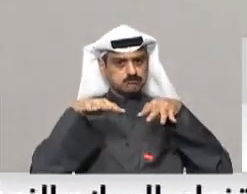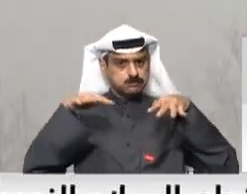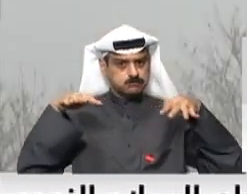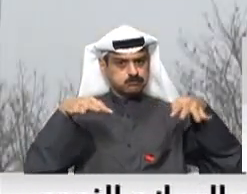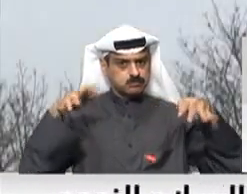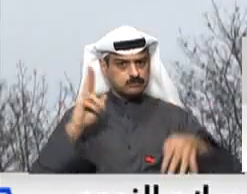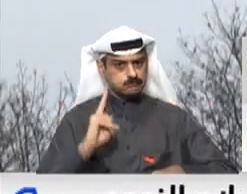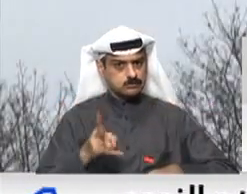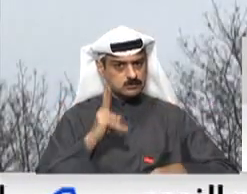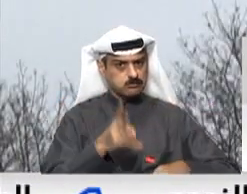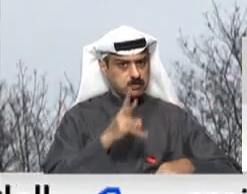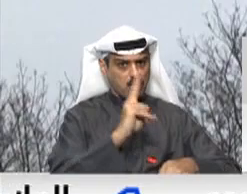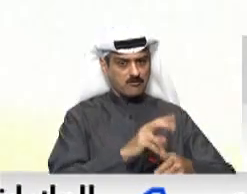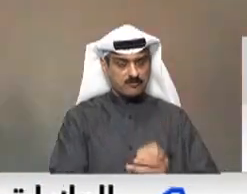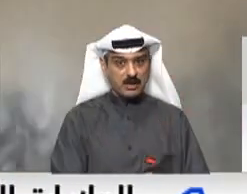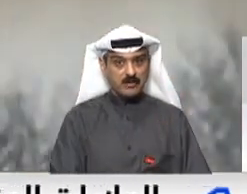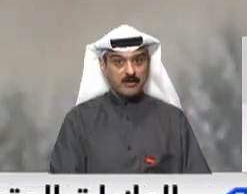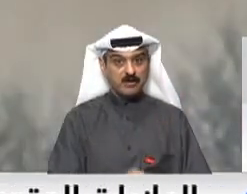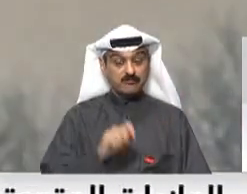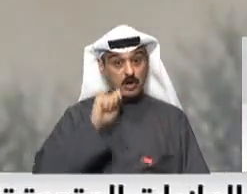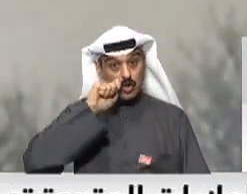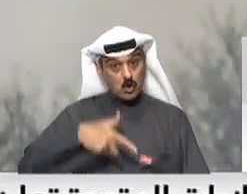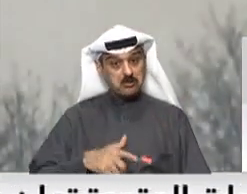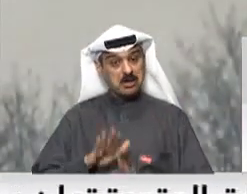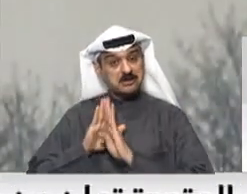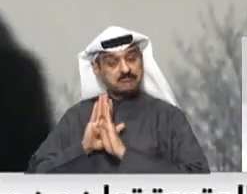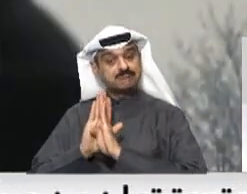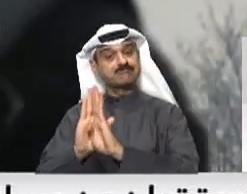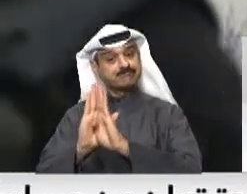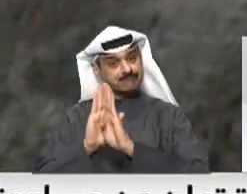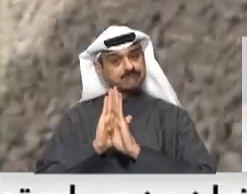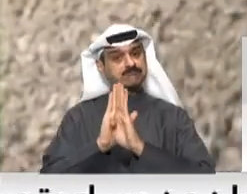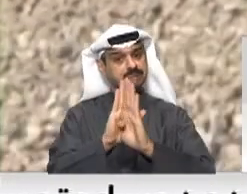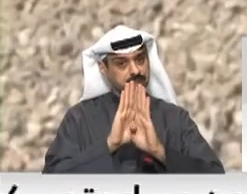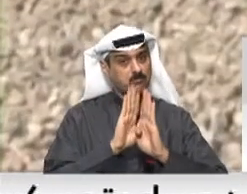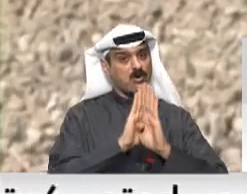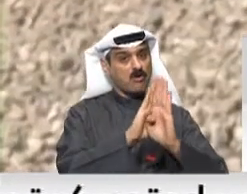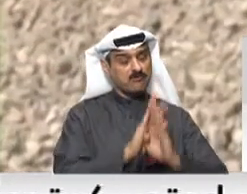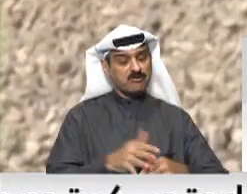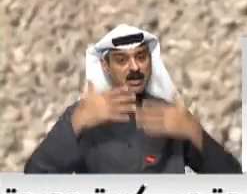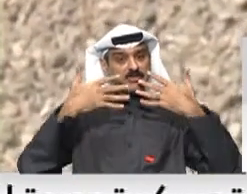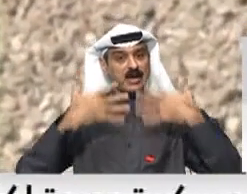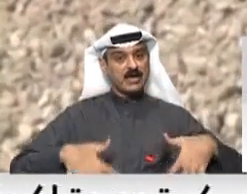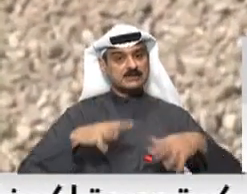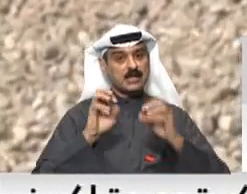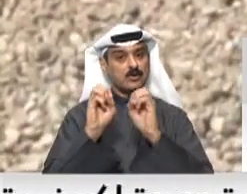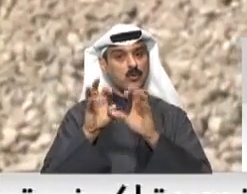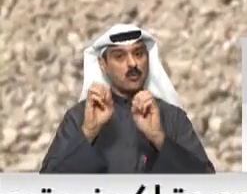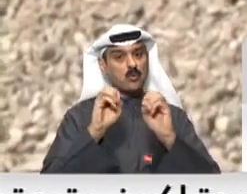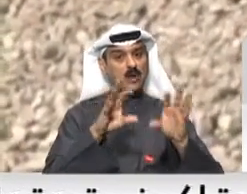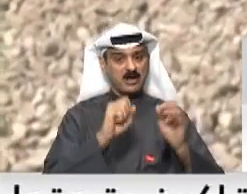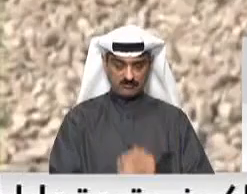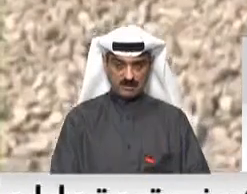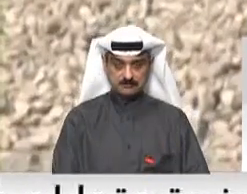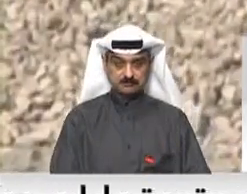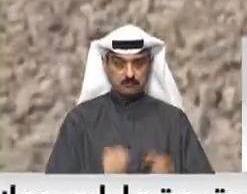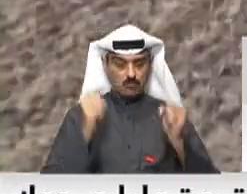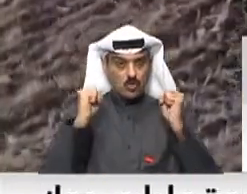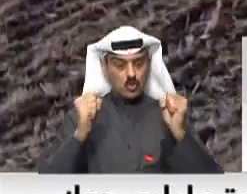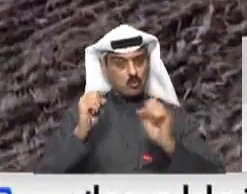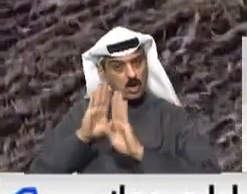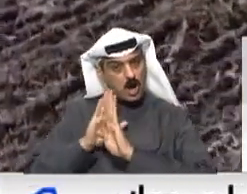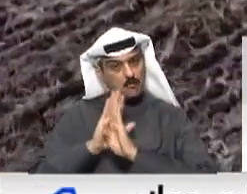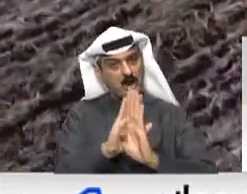حربية، كانت المقاومة الشعبية والعسكرية تكبدهم خسائر أكبر. والمقاومة